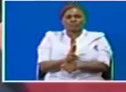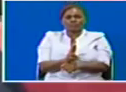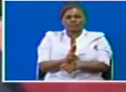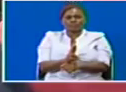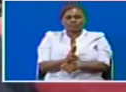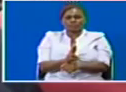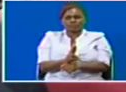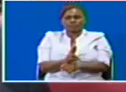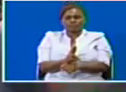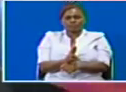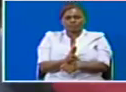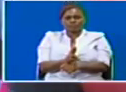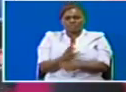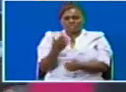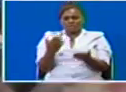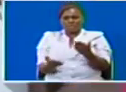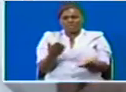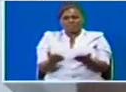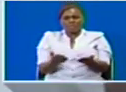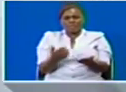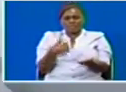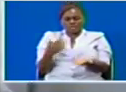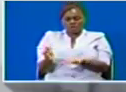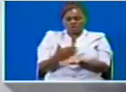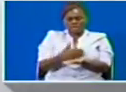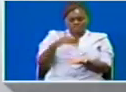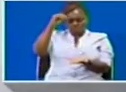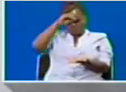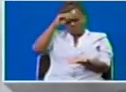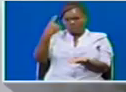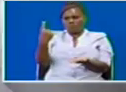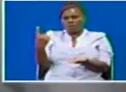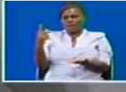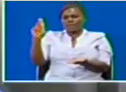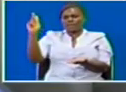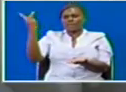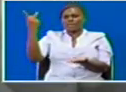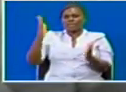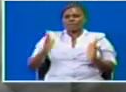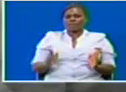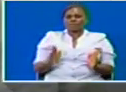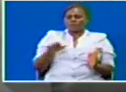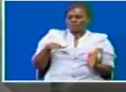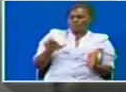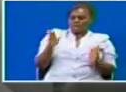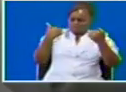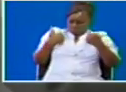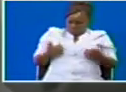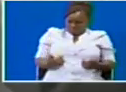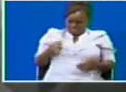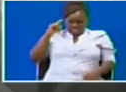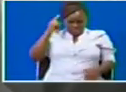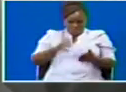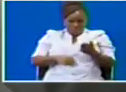Ndio. Labda niweza pia kukusanya tu maoni ya mmoja wa Kenya hapa. Labda utuambie wewe binafsi yako unaonaje kwamba